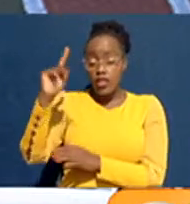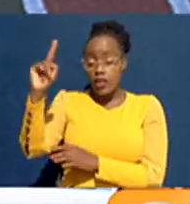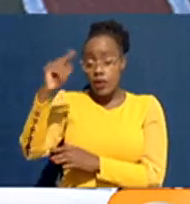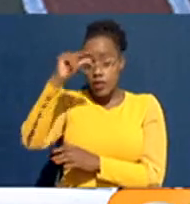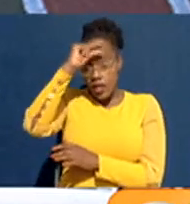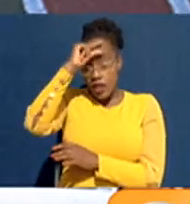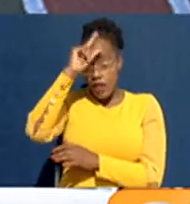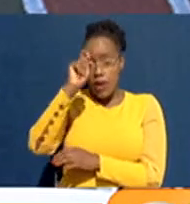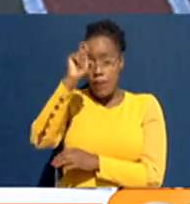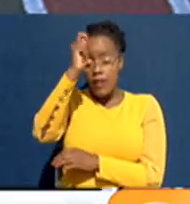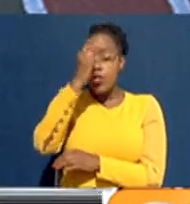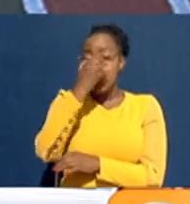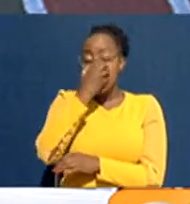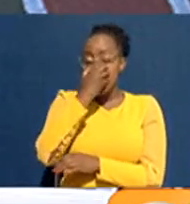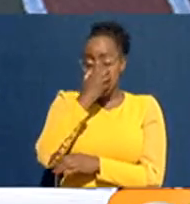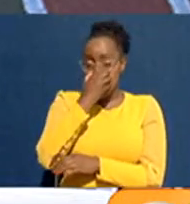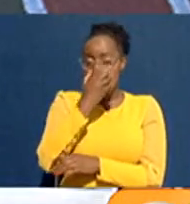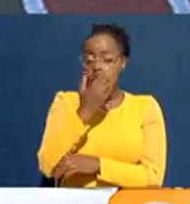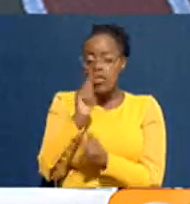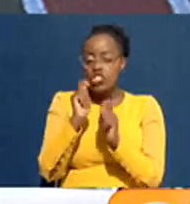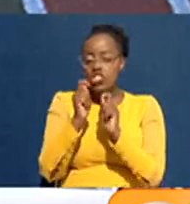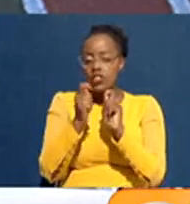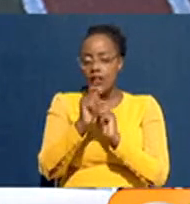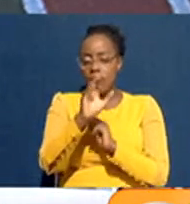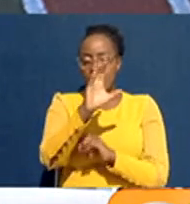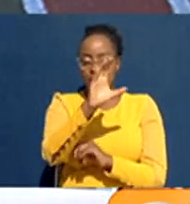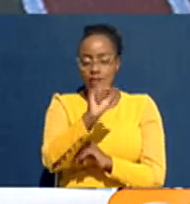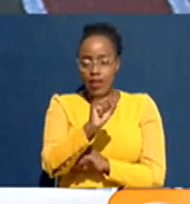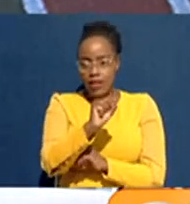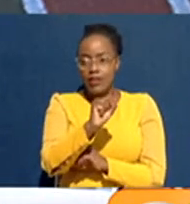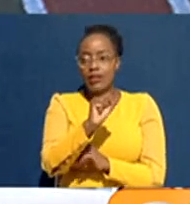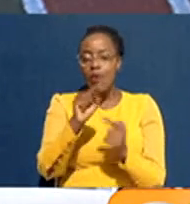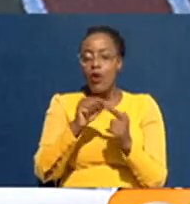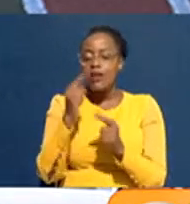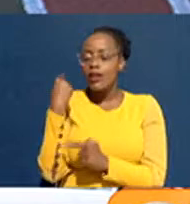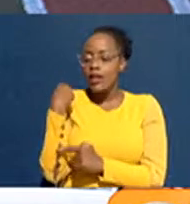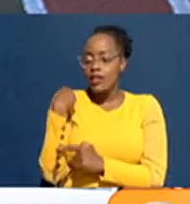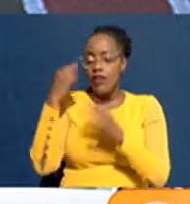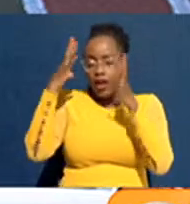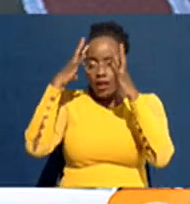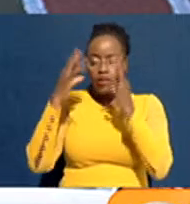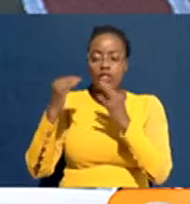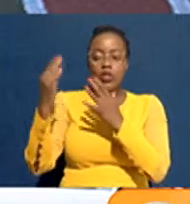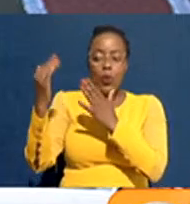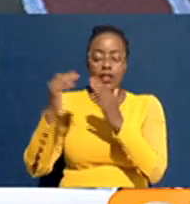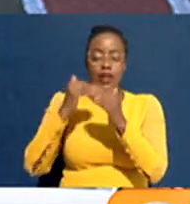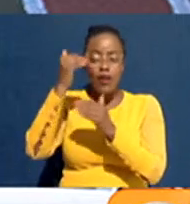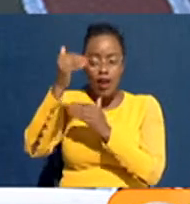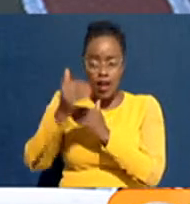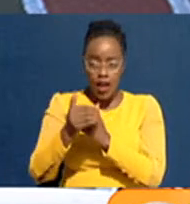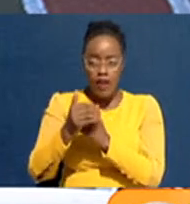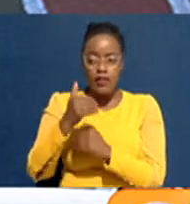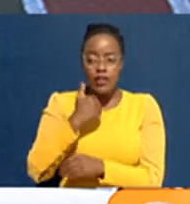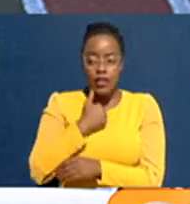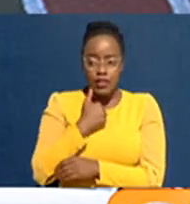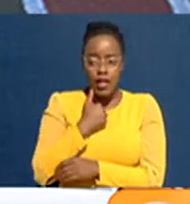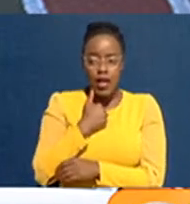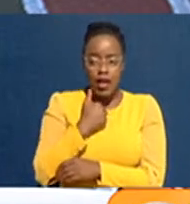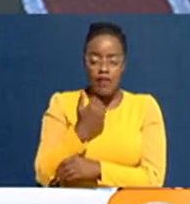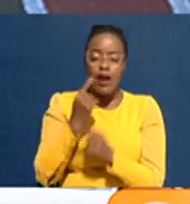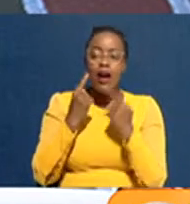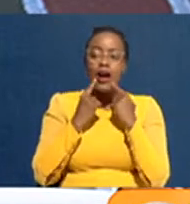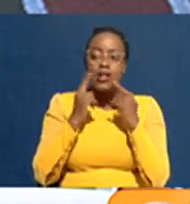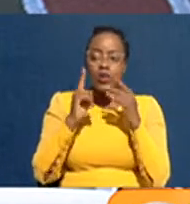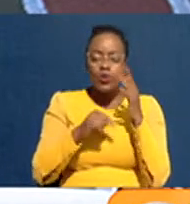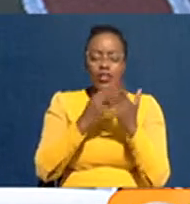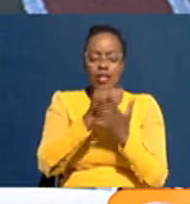Ambapo Rais William Ruto alifanya mabadiliko ya baraza lake la mawaziri, hatua iliyotarajiwa hasa baada ya kukiri kuwa